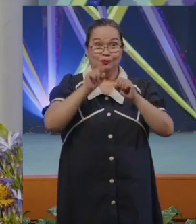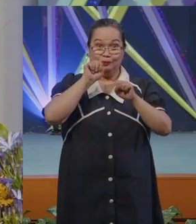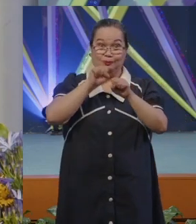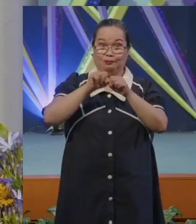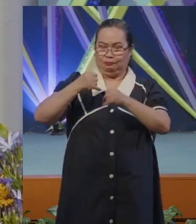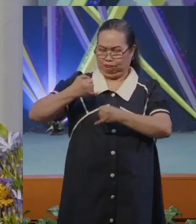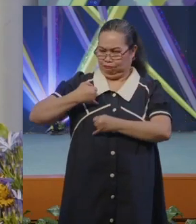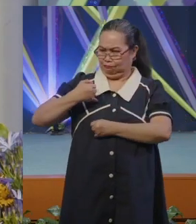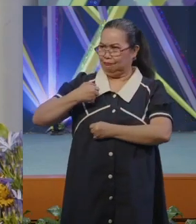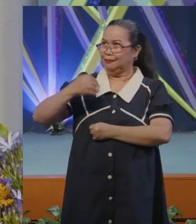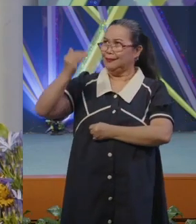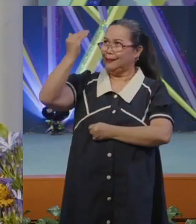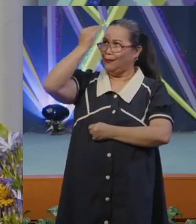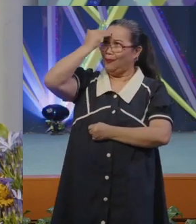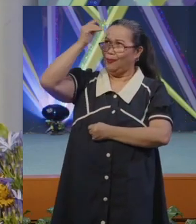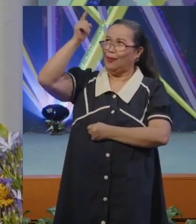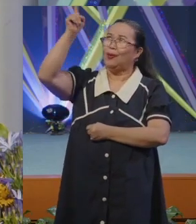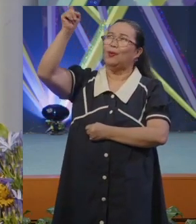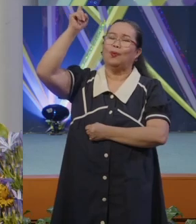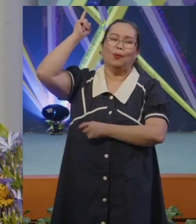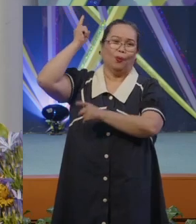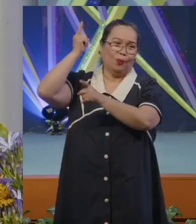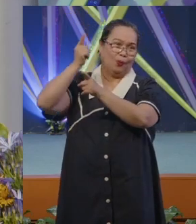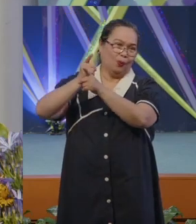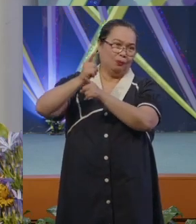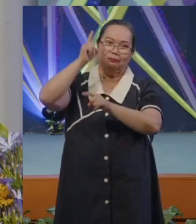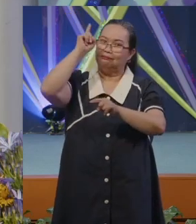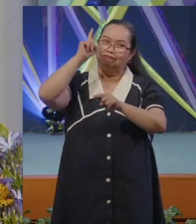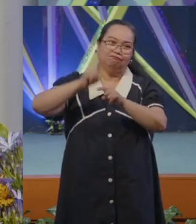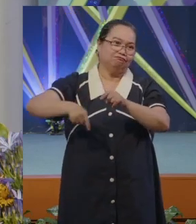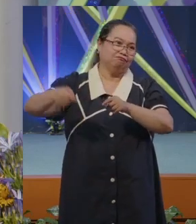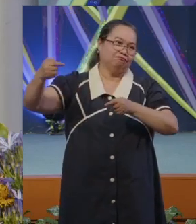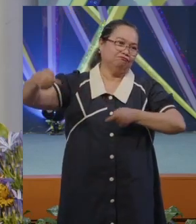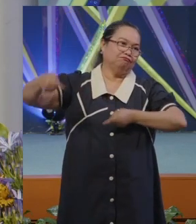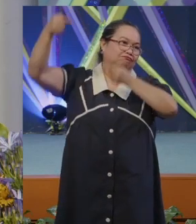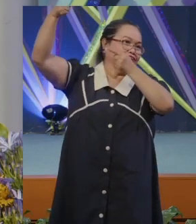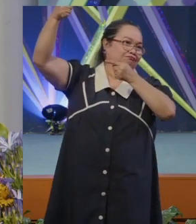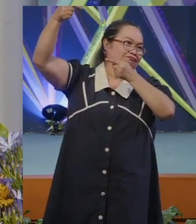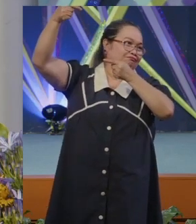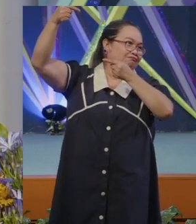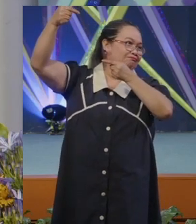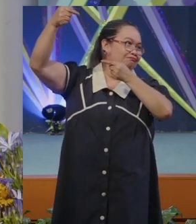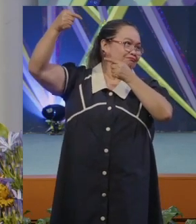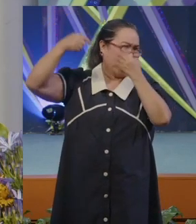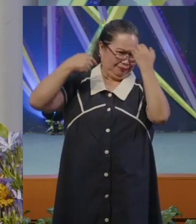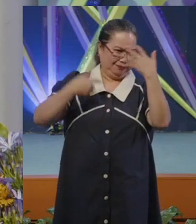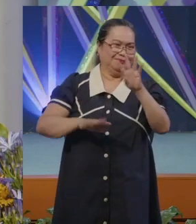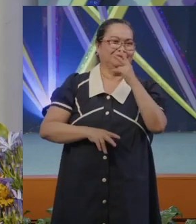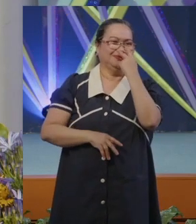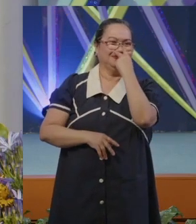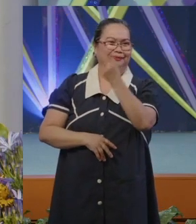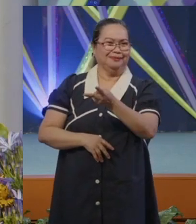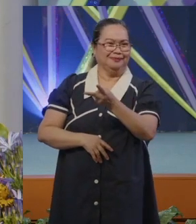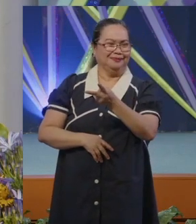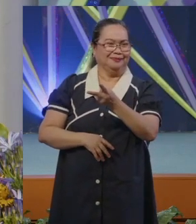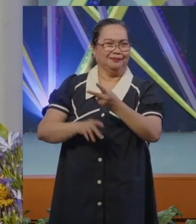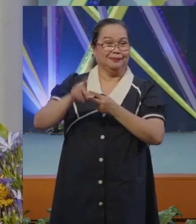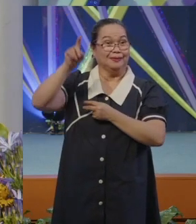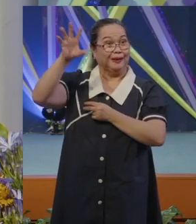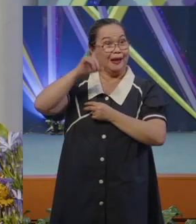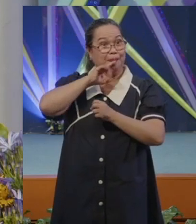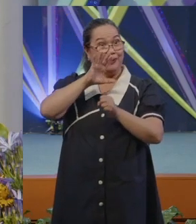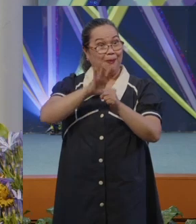totoo ang pangako ng Diyos, no one shall be able to stand against you. Alam na niya, nakita na niya eh. I will not leave you